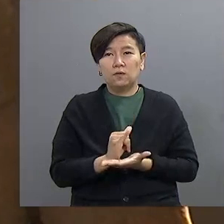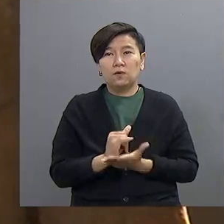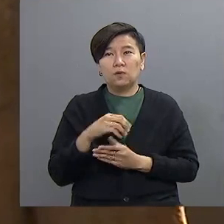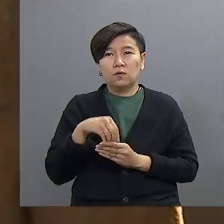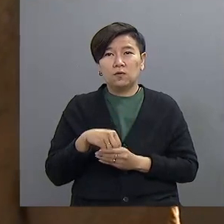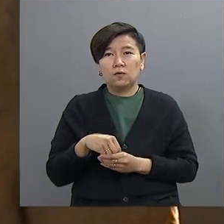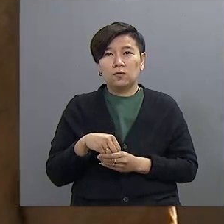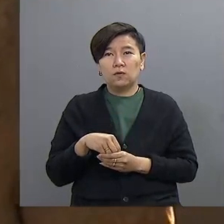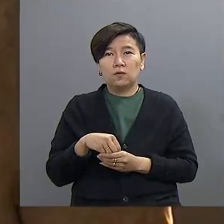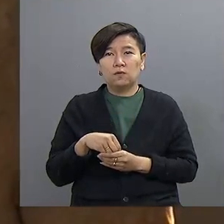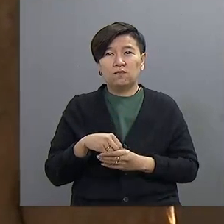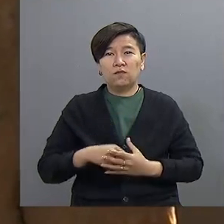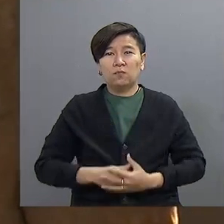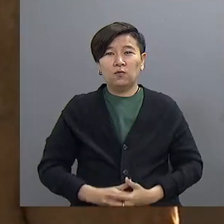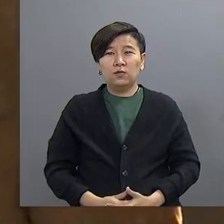ไม่เอง